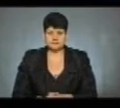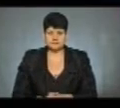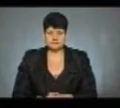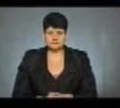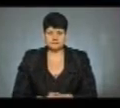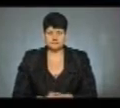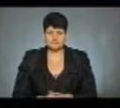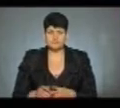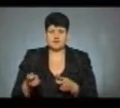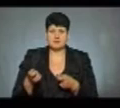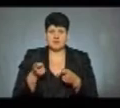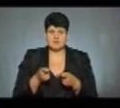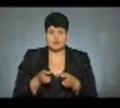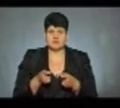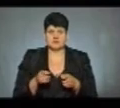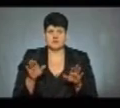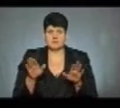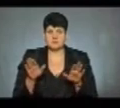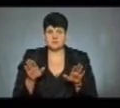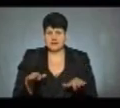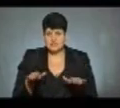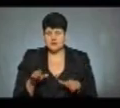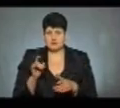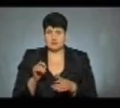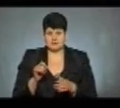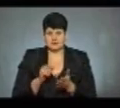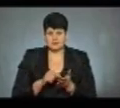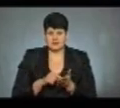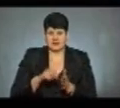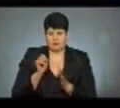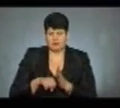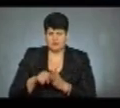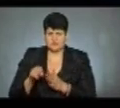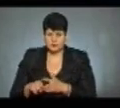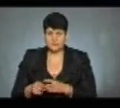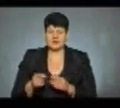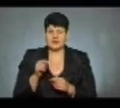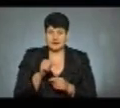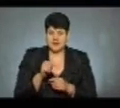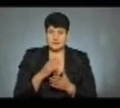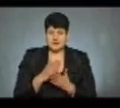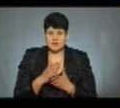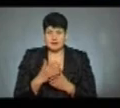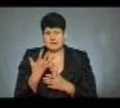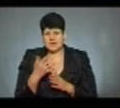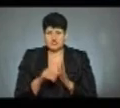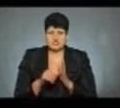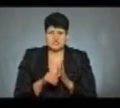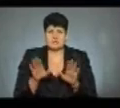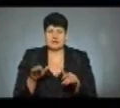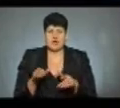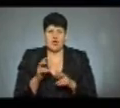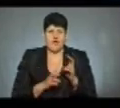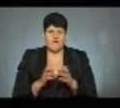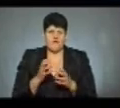Поступила птиця на забій з підприємства, яке знаходиться в тому самому населеному пункті. Там 5 чи 6 птахофабрик. От, одна